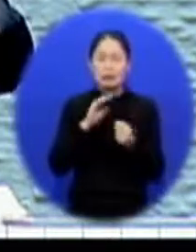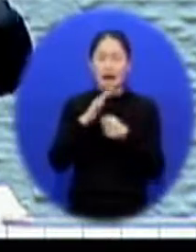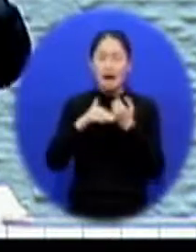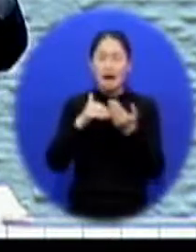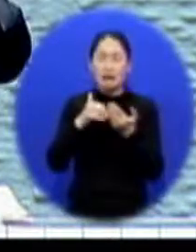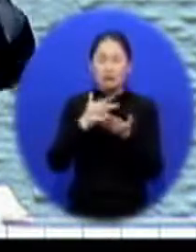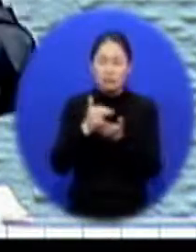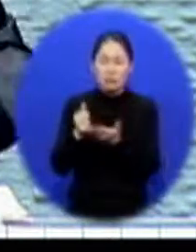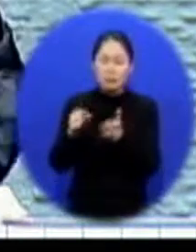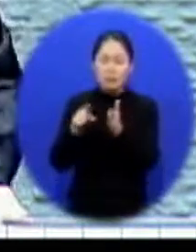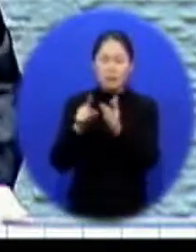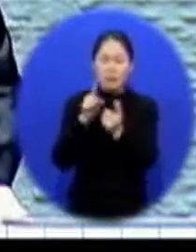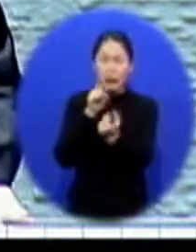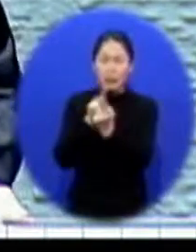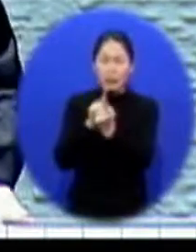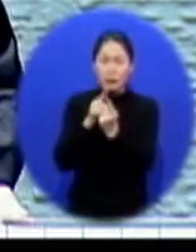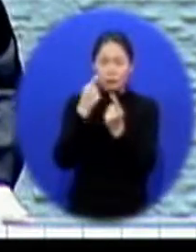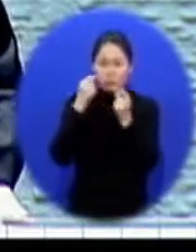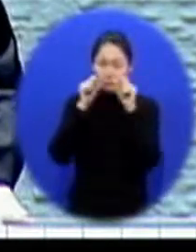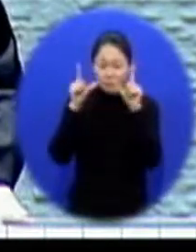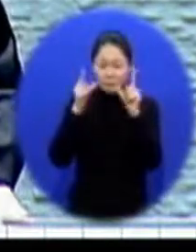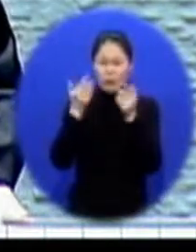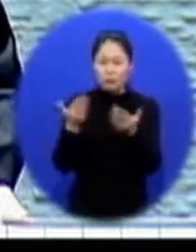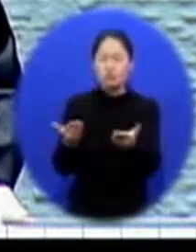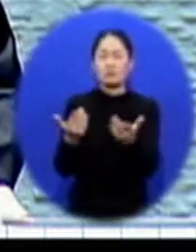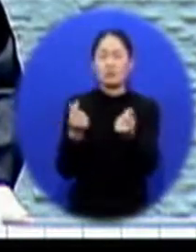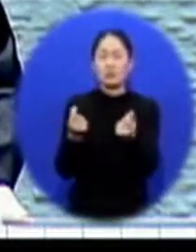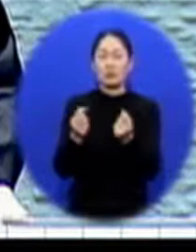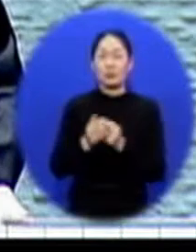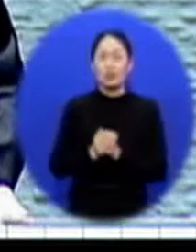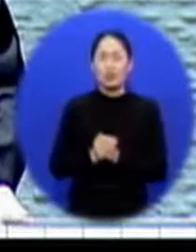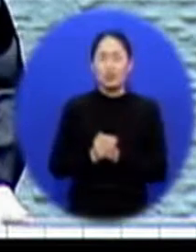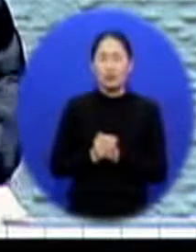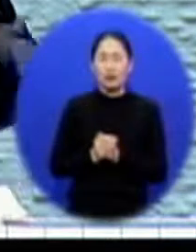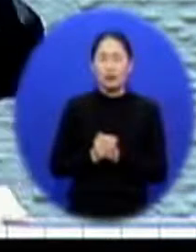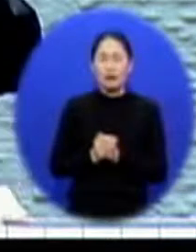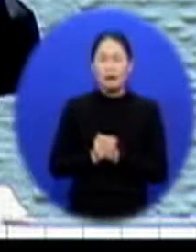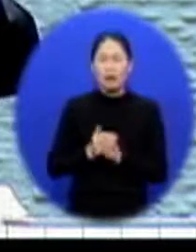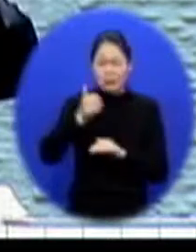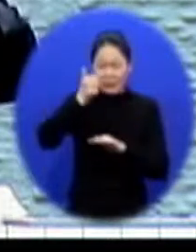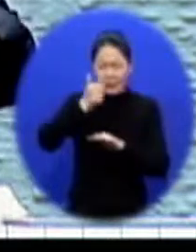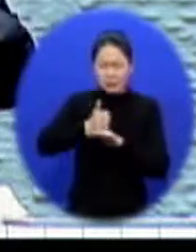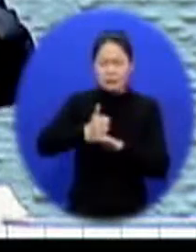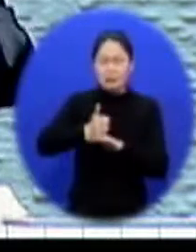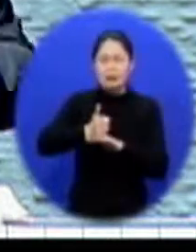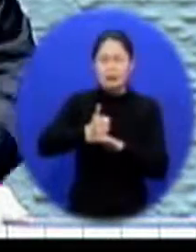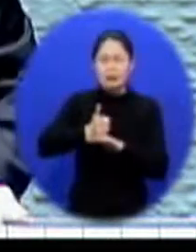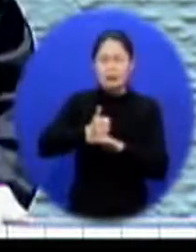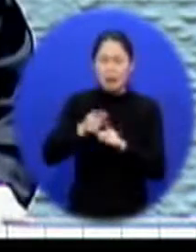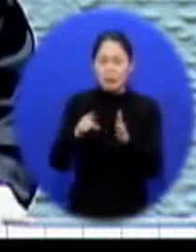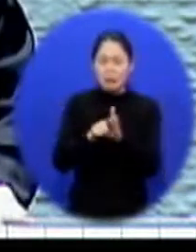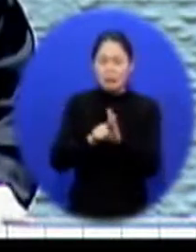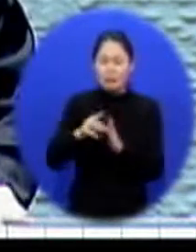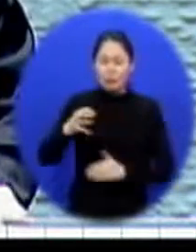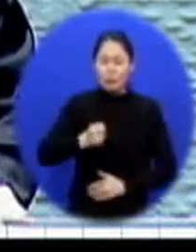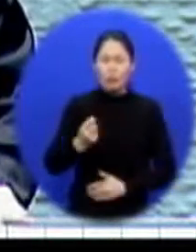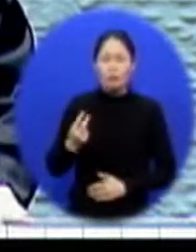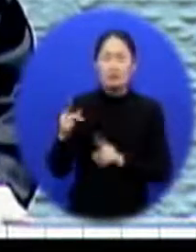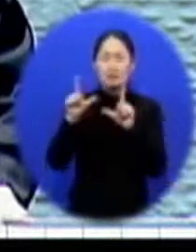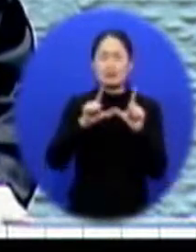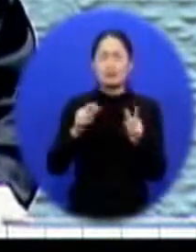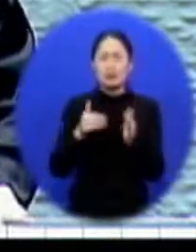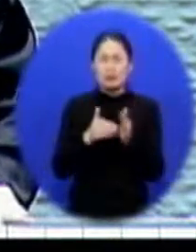만날 논의 눈을 뜨게 하나님의 해 주셨을 것 끝까지 믿음으로 살았다면